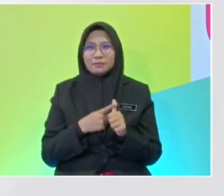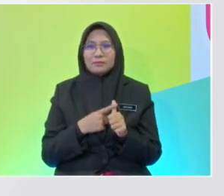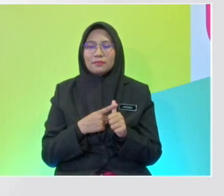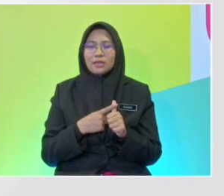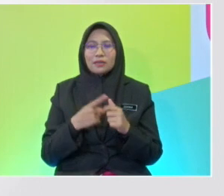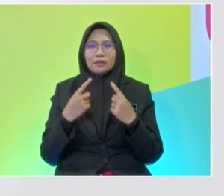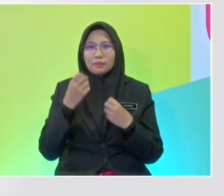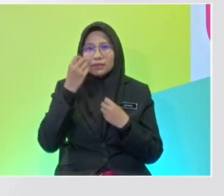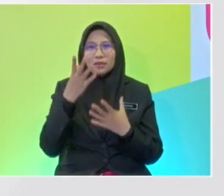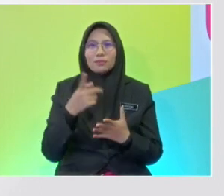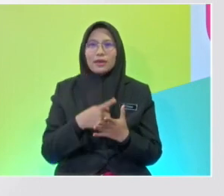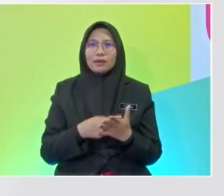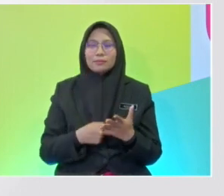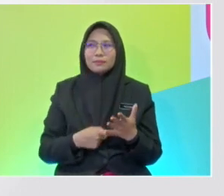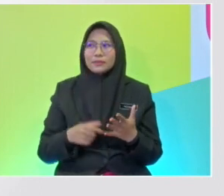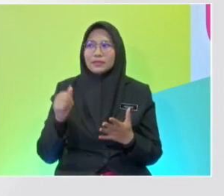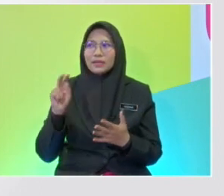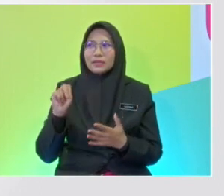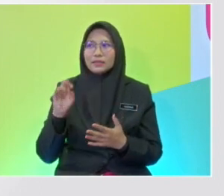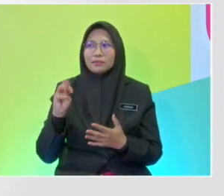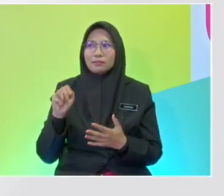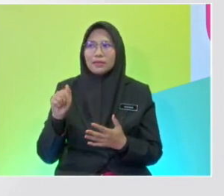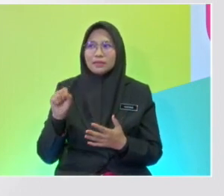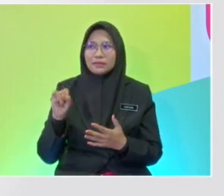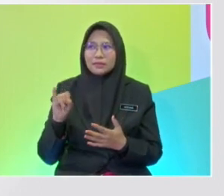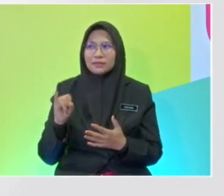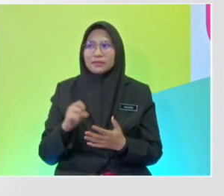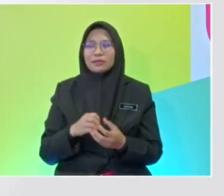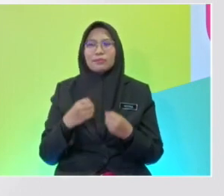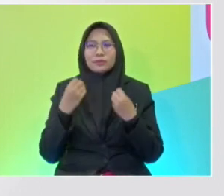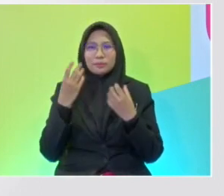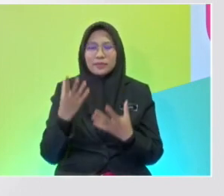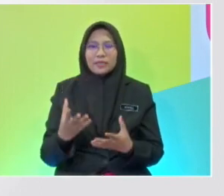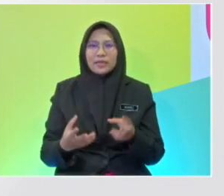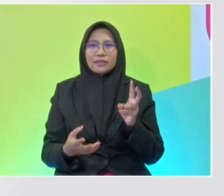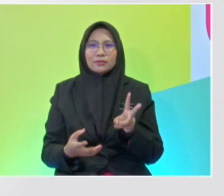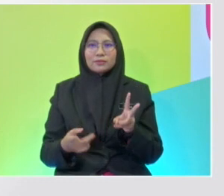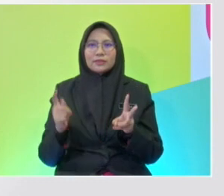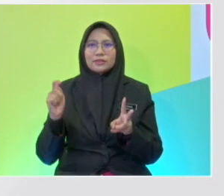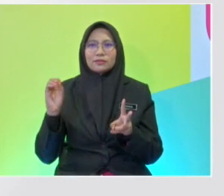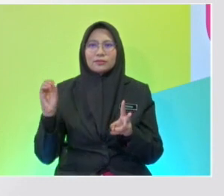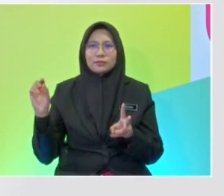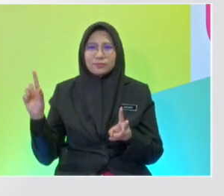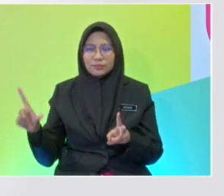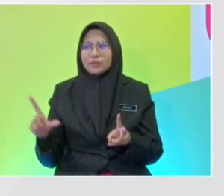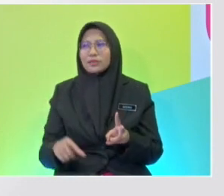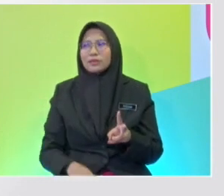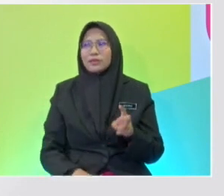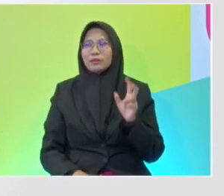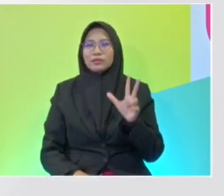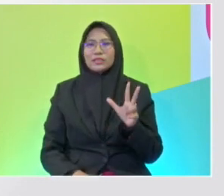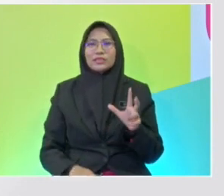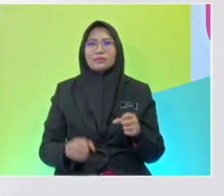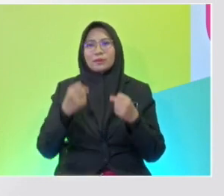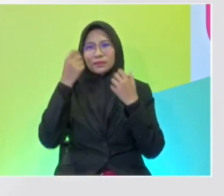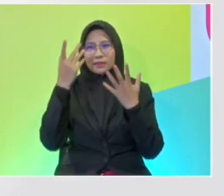dihasilkan di atas yang digunakan dalam menghasilkan animasi di atas Terangkanlah kamu masihkah animasi di